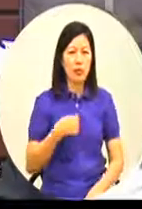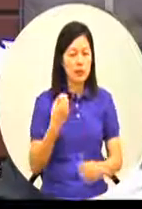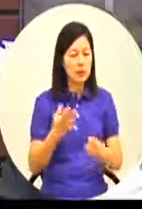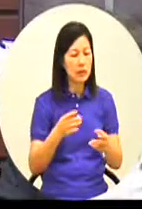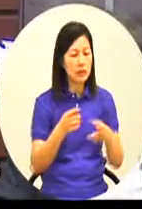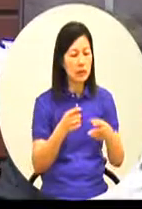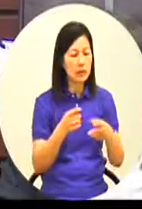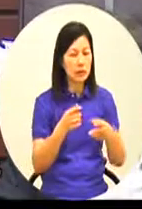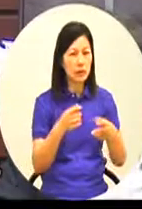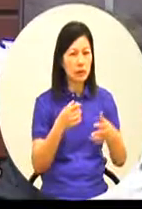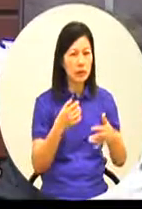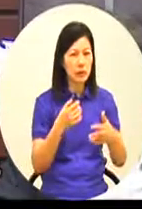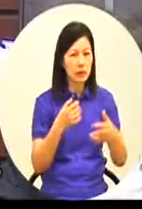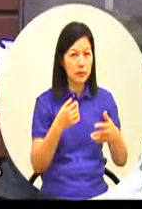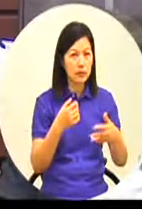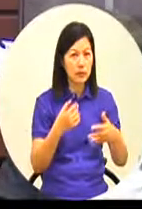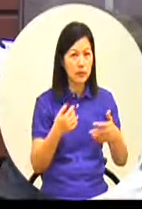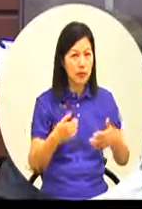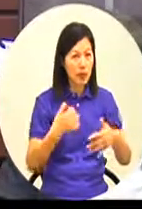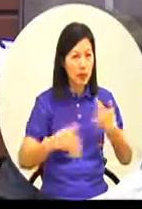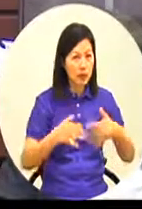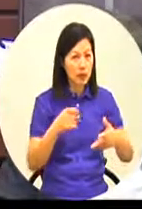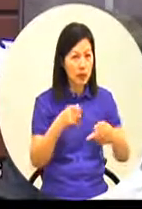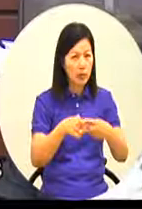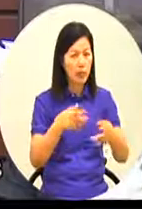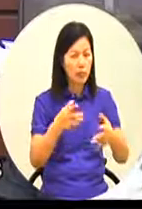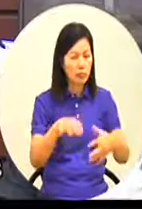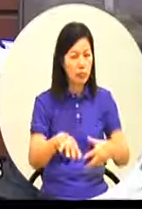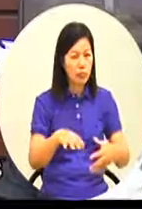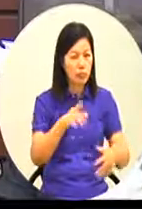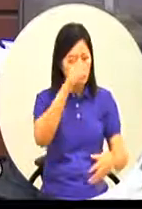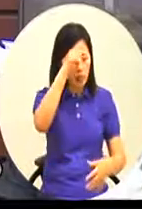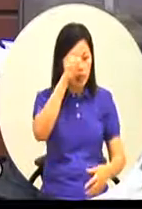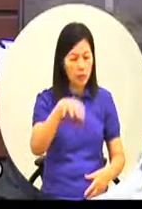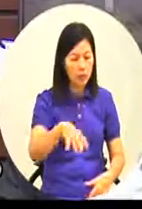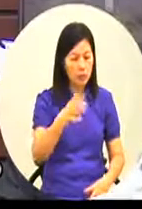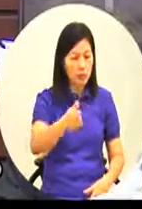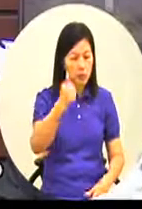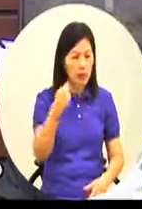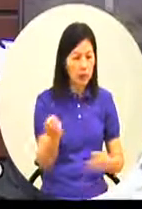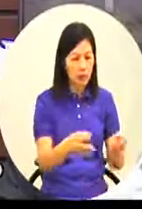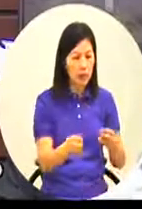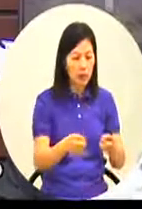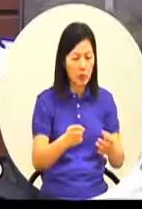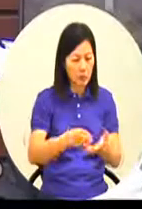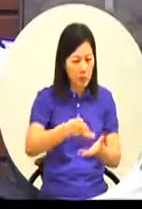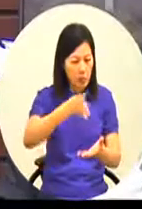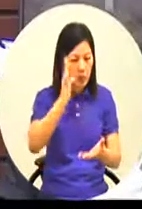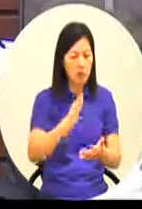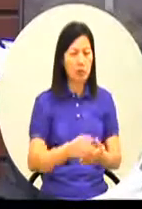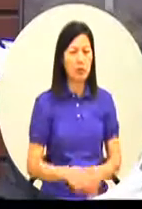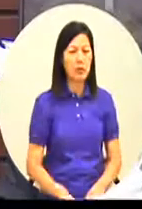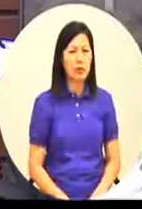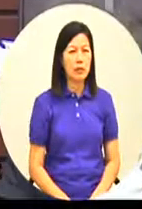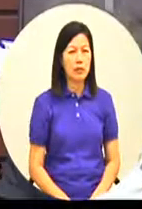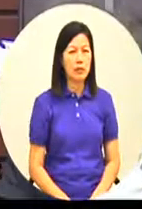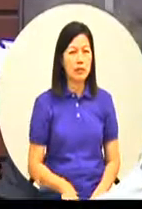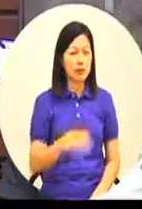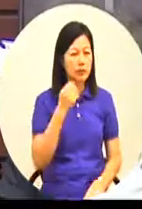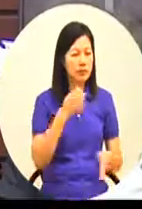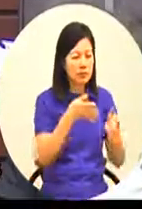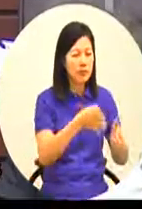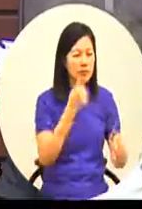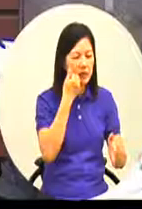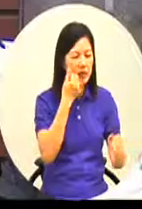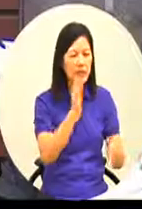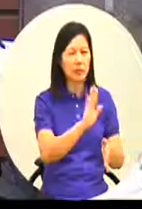长跟他接洽了很多很多次啦。他等于是对方啦，我不要讲说哪一家啦哈，